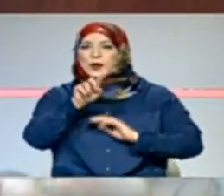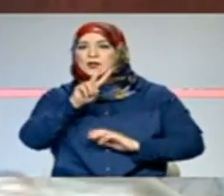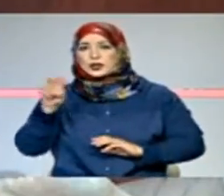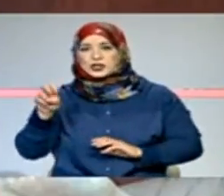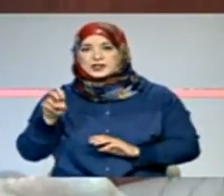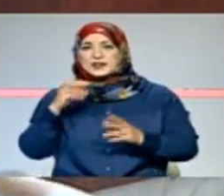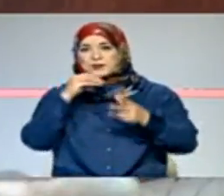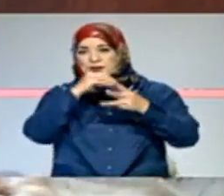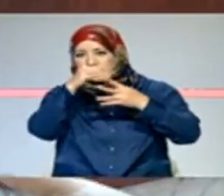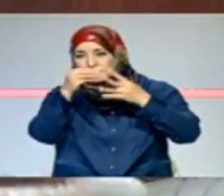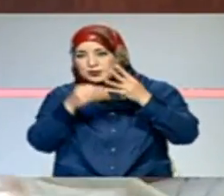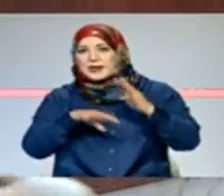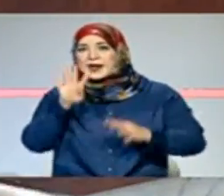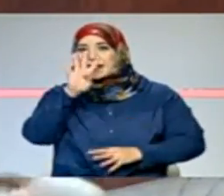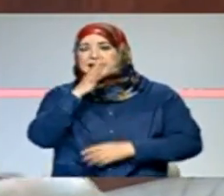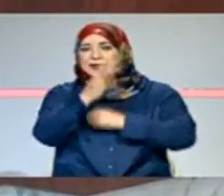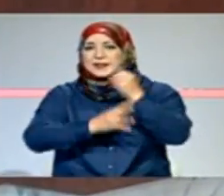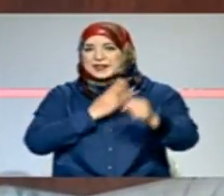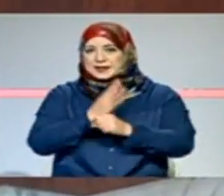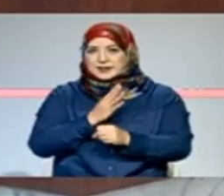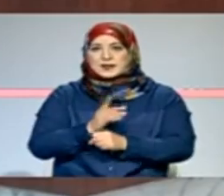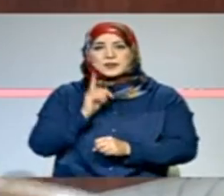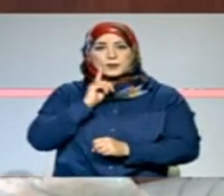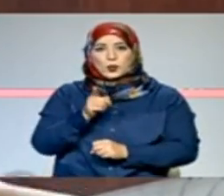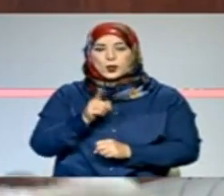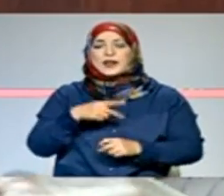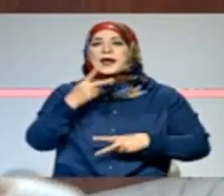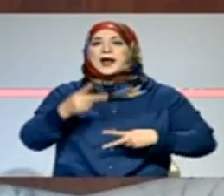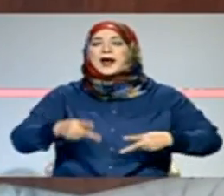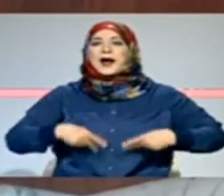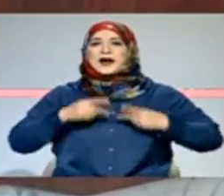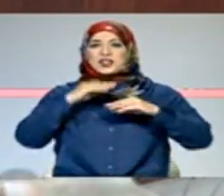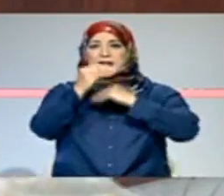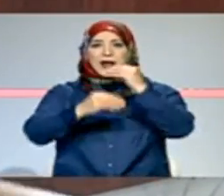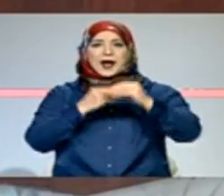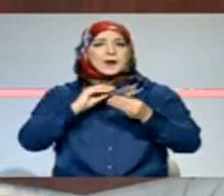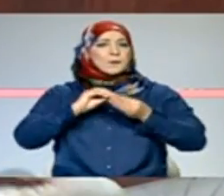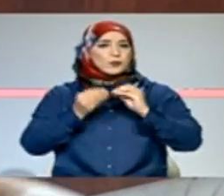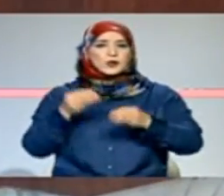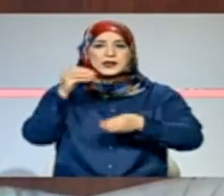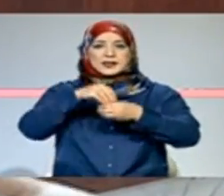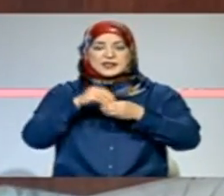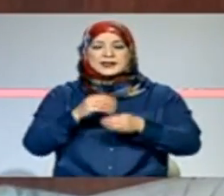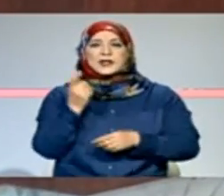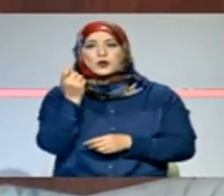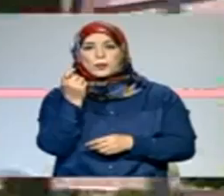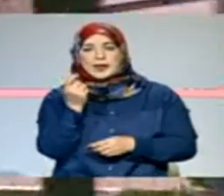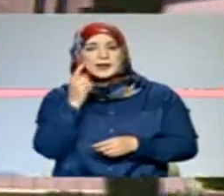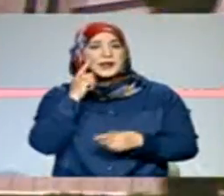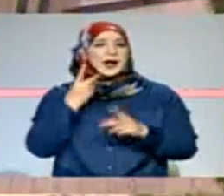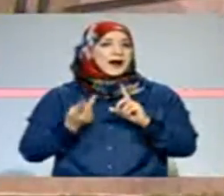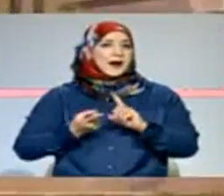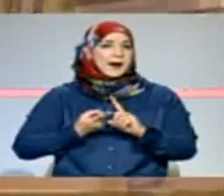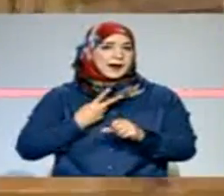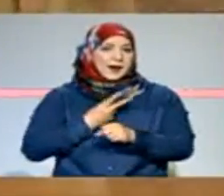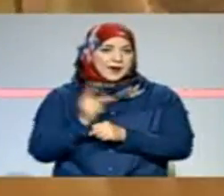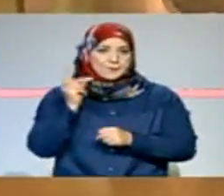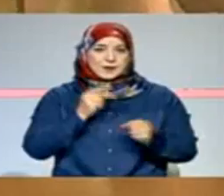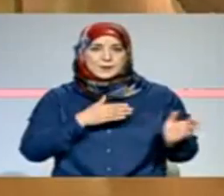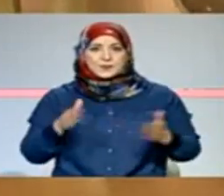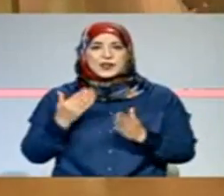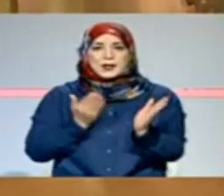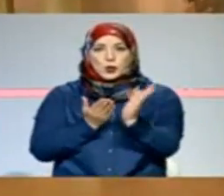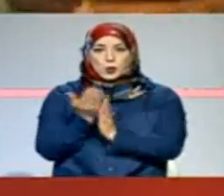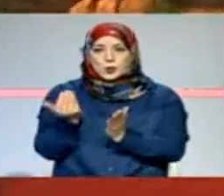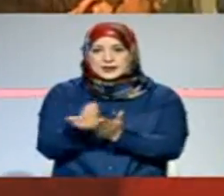2021، وكما لاحظتوا كلها سنوات عاش فيها العالم أزمات اقتصادية ومالية ونقدية كبيرة. وستكون حقوق